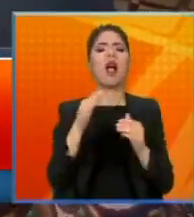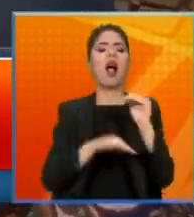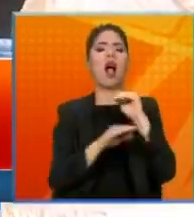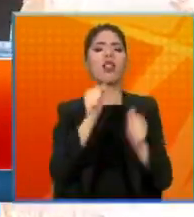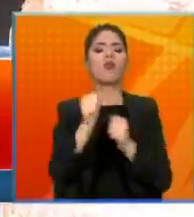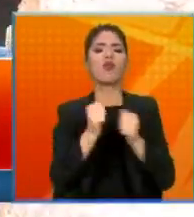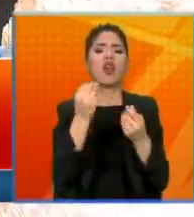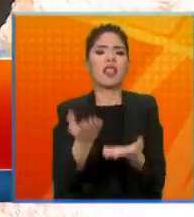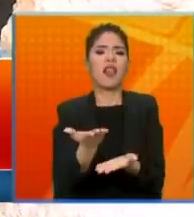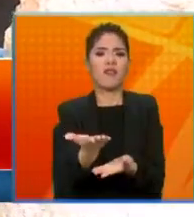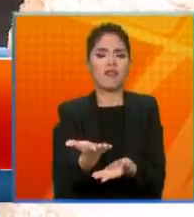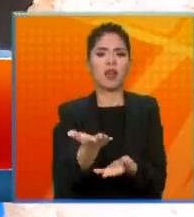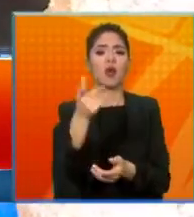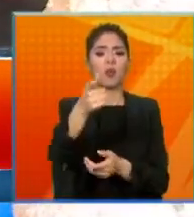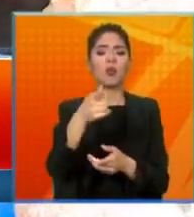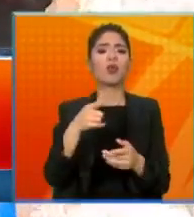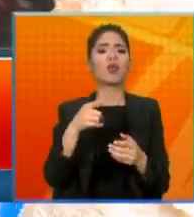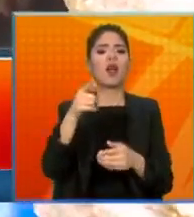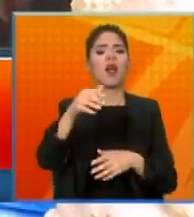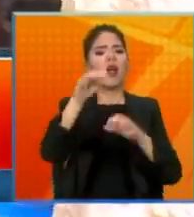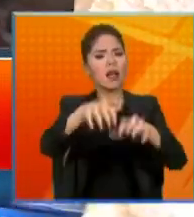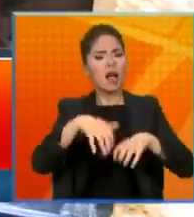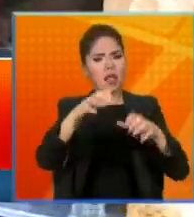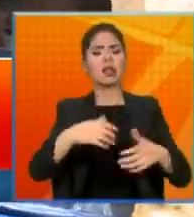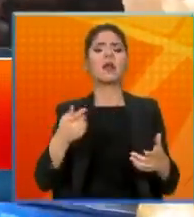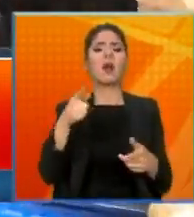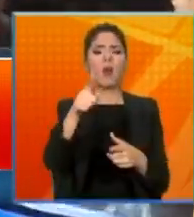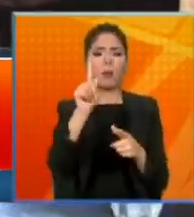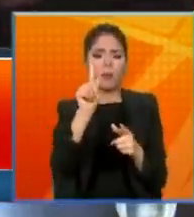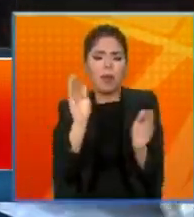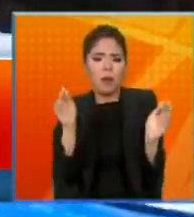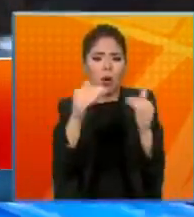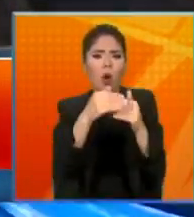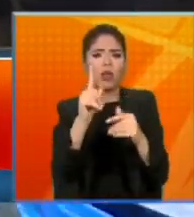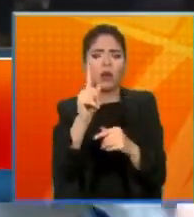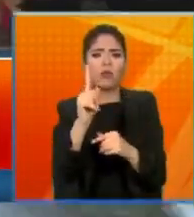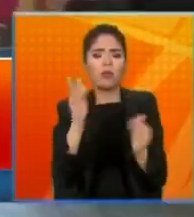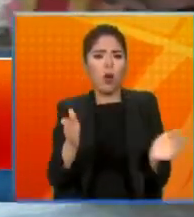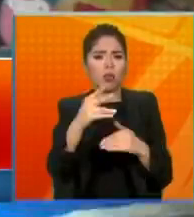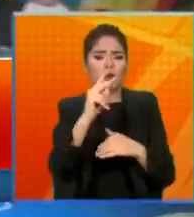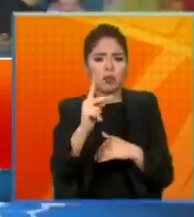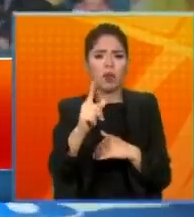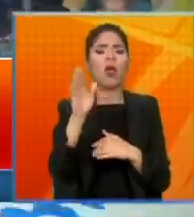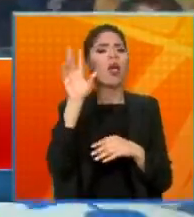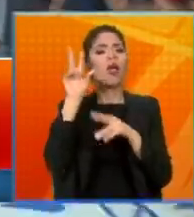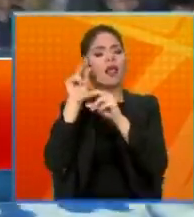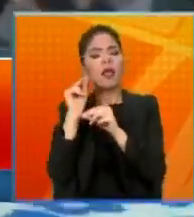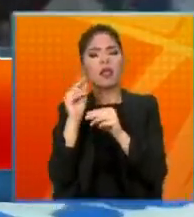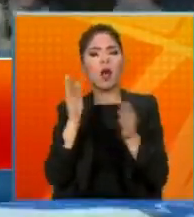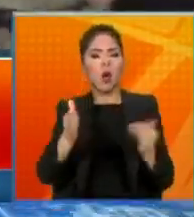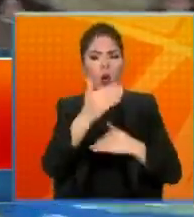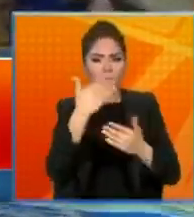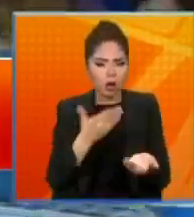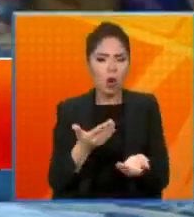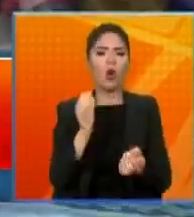mücadelesi veriyor. Tamamen kazma küreklerle kazılmış tek göz bir alan. Burada ne bir yatak odası var ne de bir